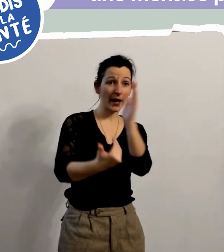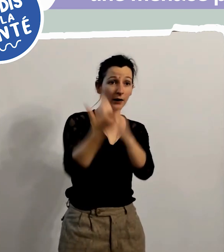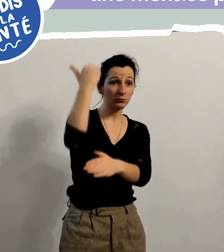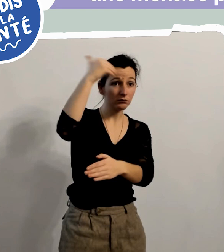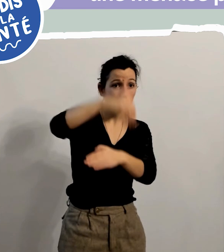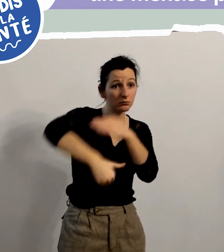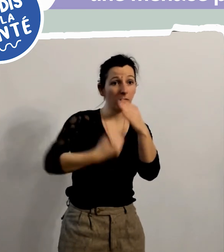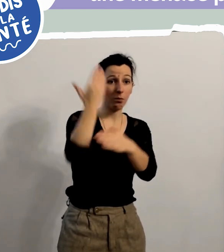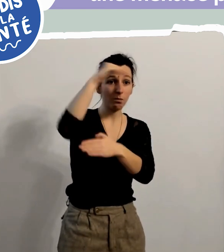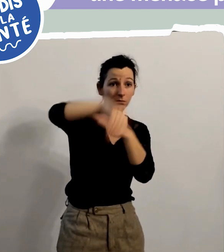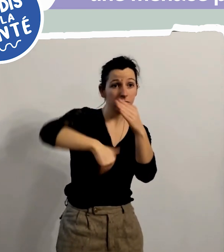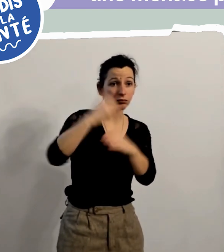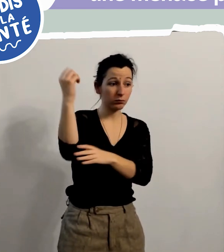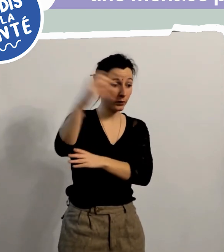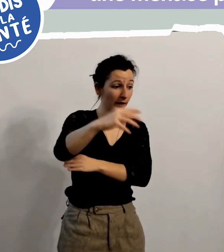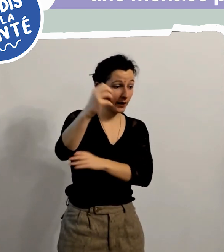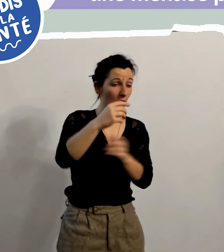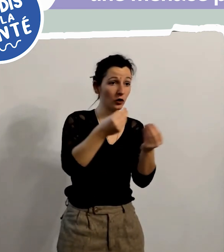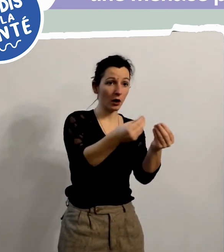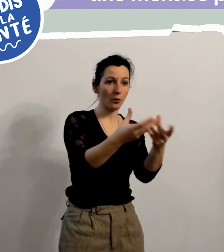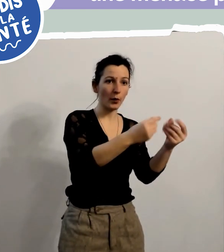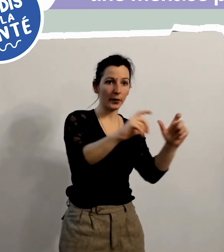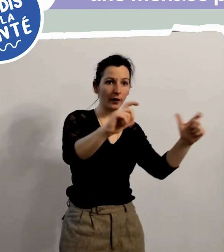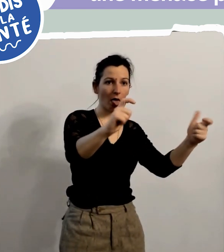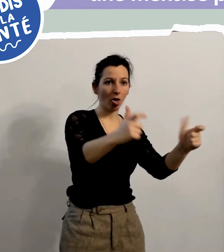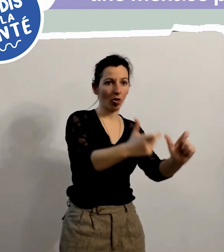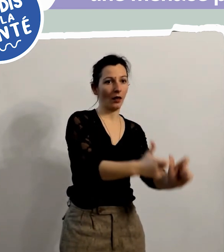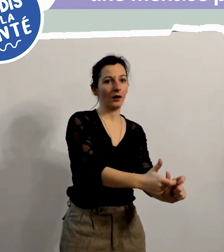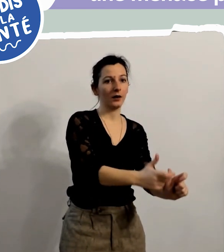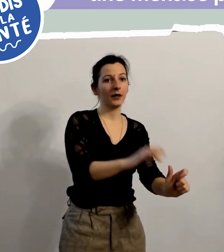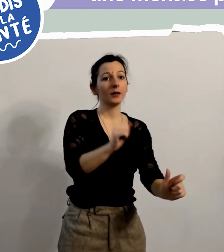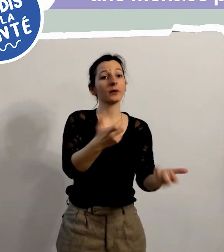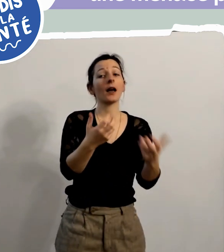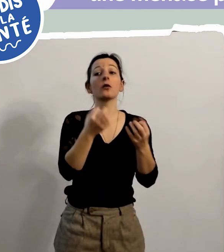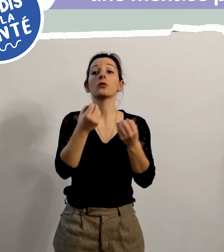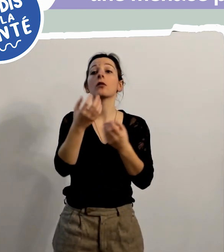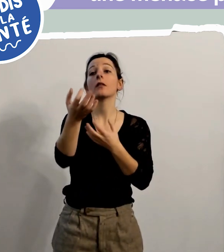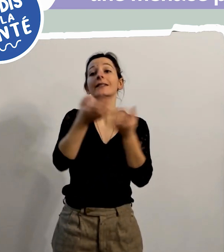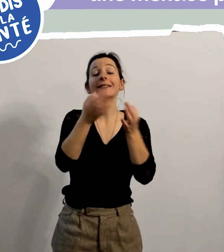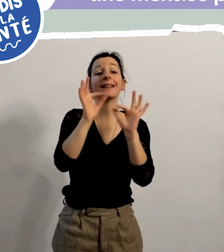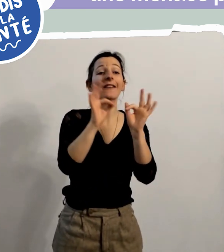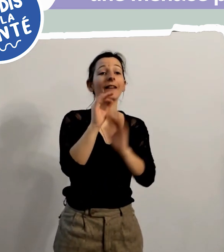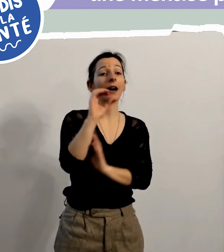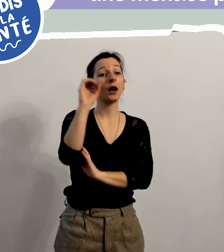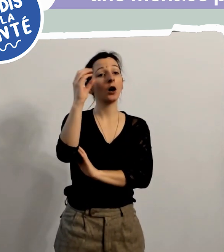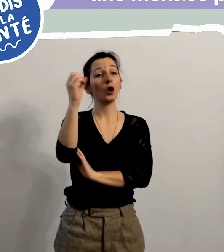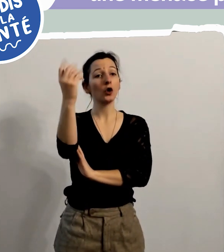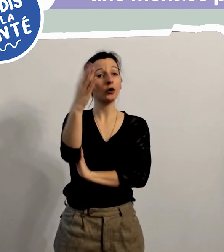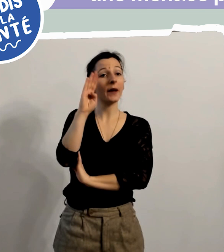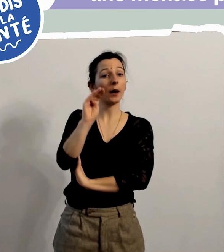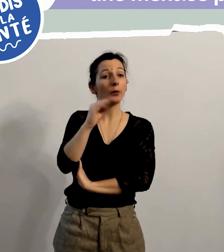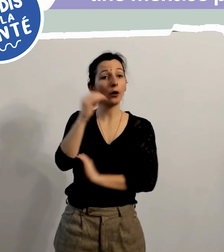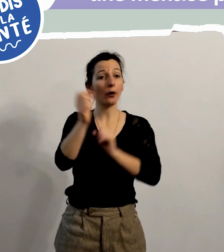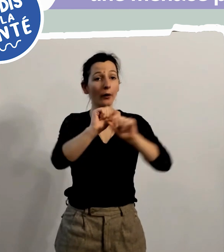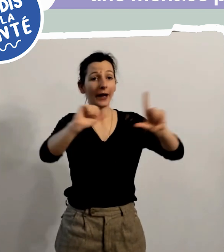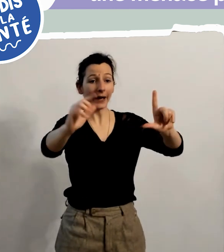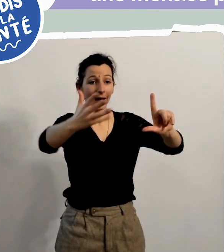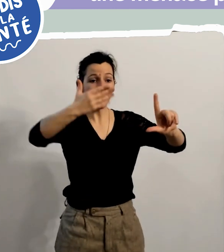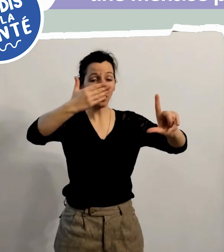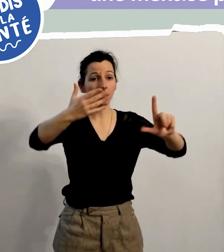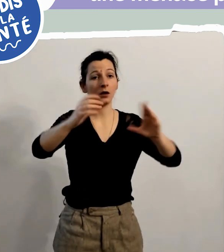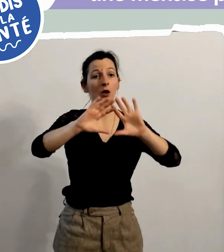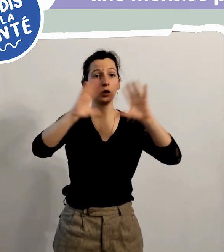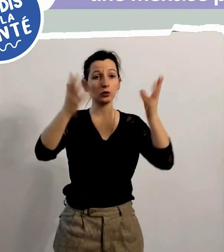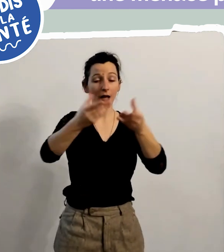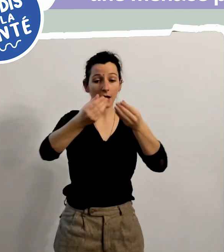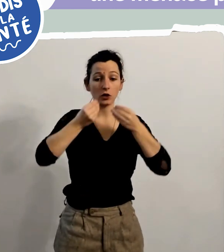Donc, chez nous, hein, ça, potentiellement, on parle de la lumière bleue, des écrans, des choses comme ça. C'est considéré